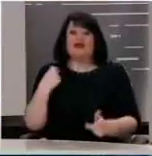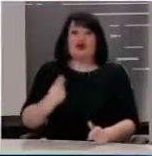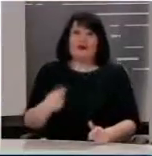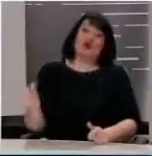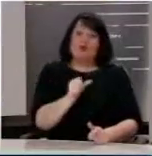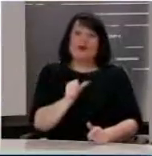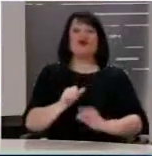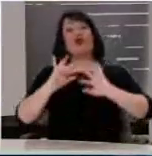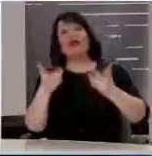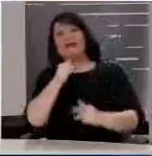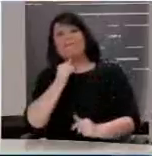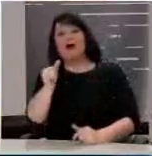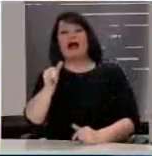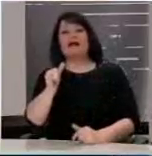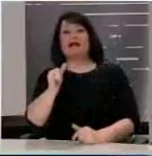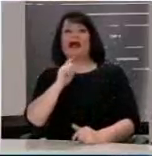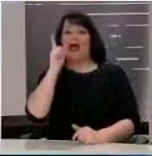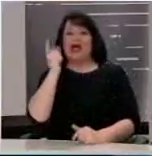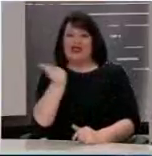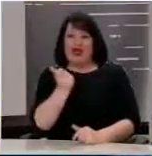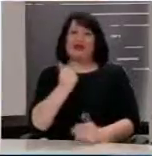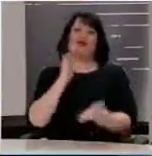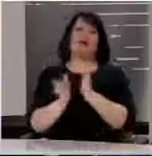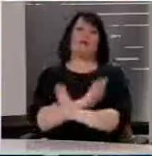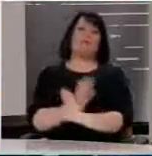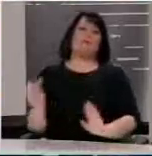δημόσιο ή θα είναι για πάντα δανεικά και αγύριστα?